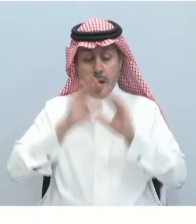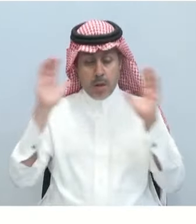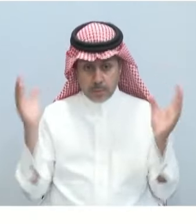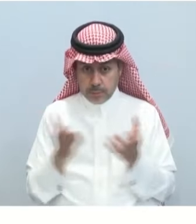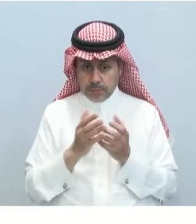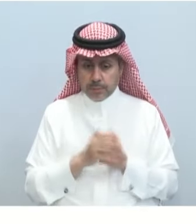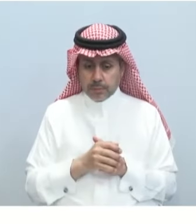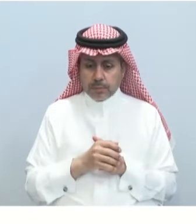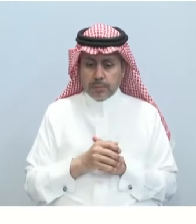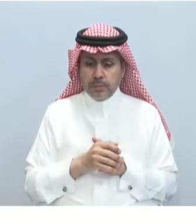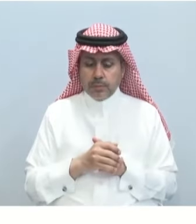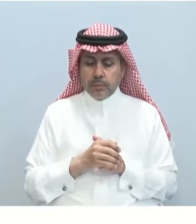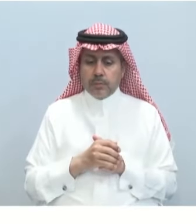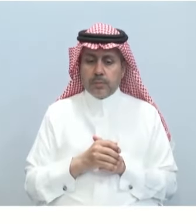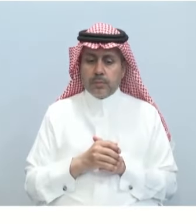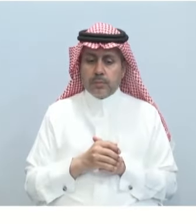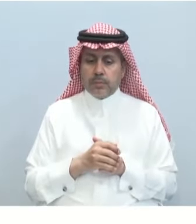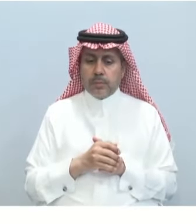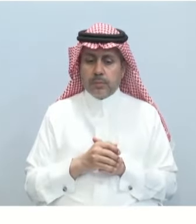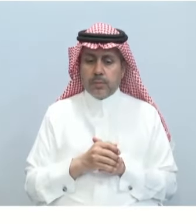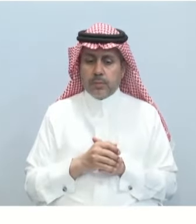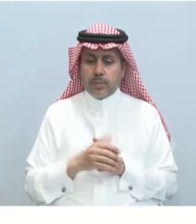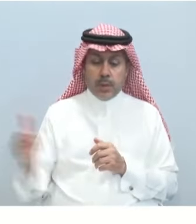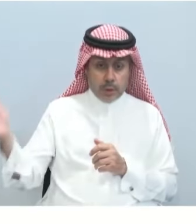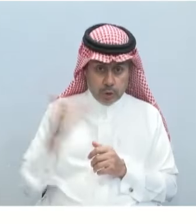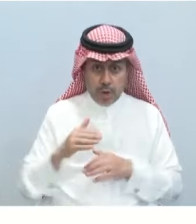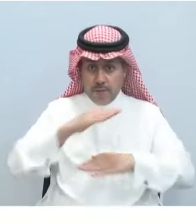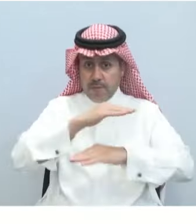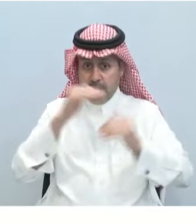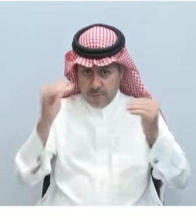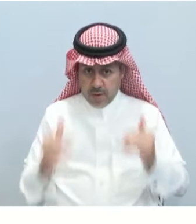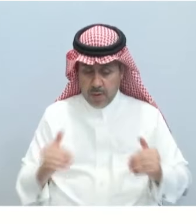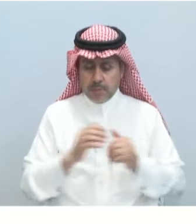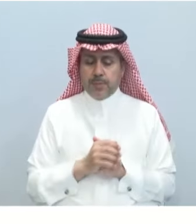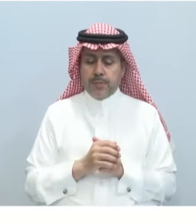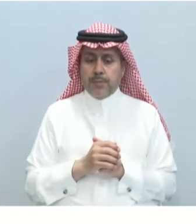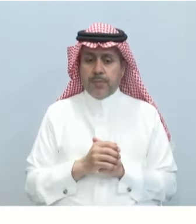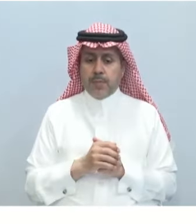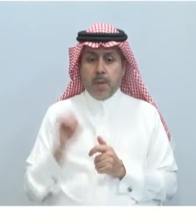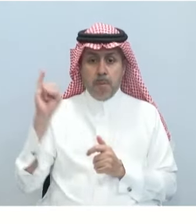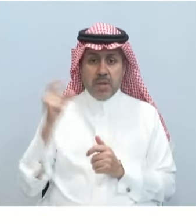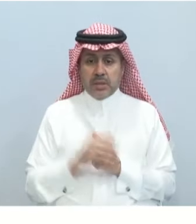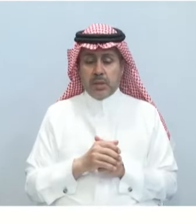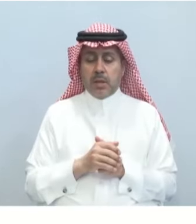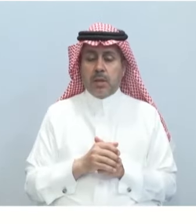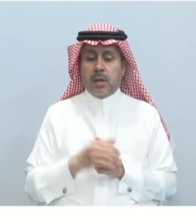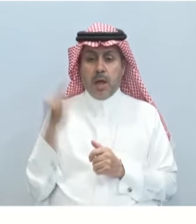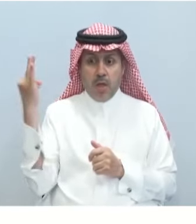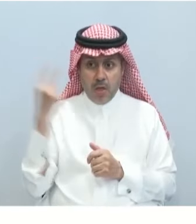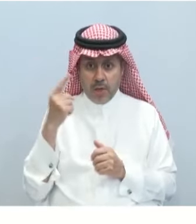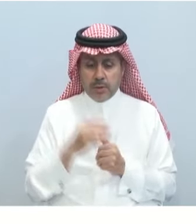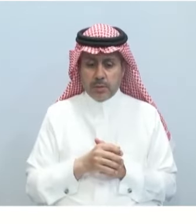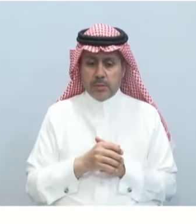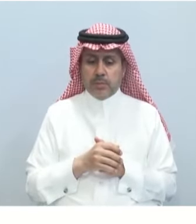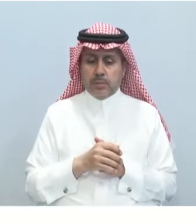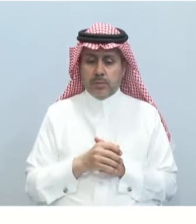الاهلي يخالف اي من الاحكام المتعلقه بالابلاغ عن حالات الاذاء الوارده في هذا النظام الماده ال عشره مع مراعاه ما تقضي